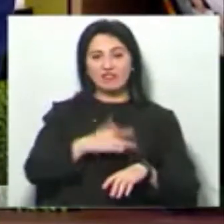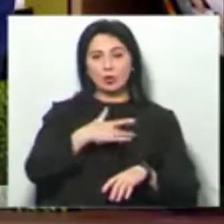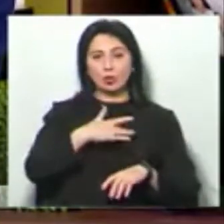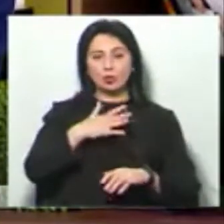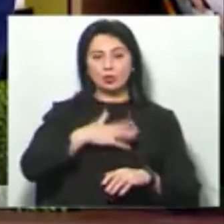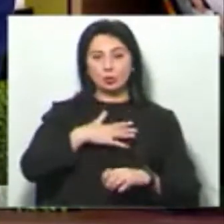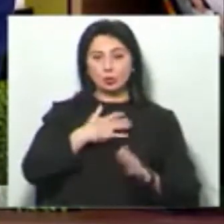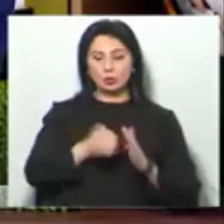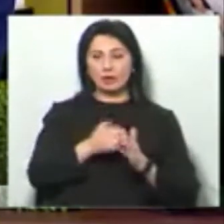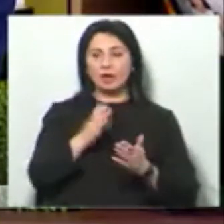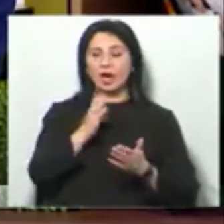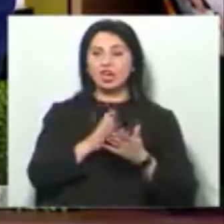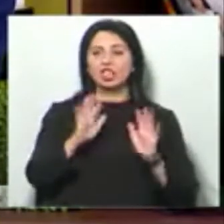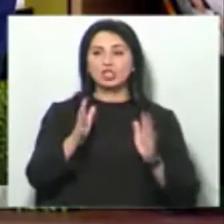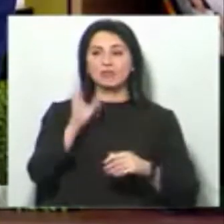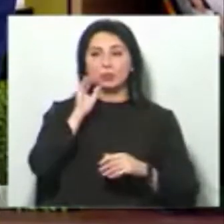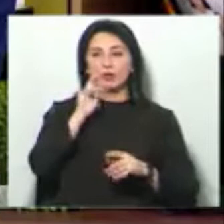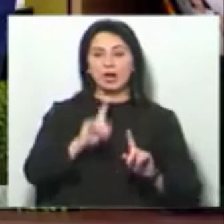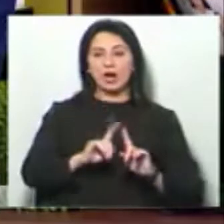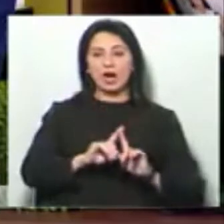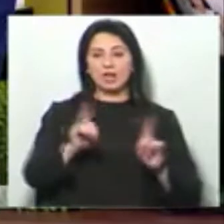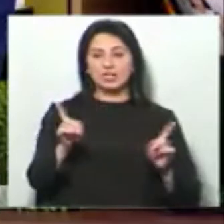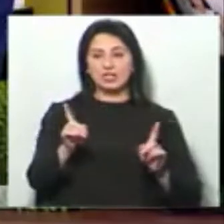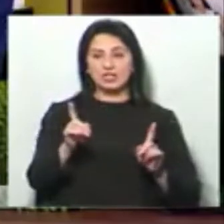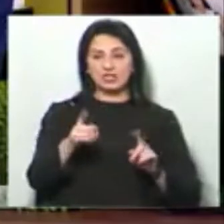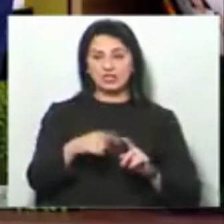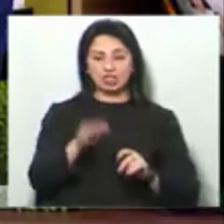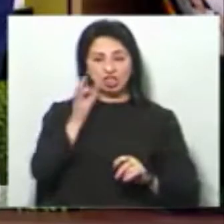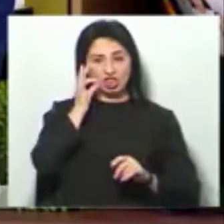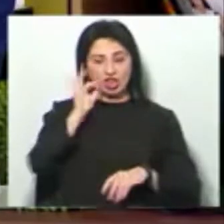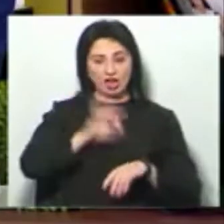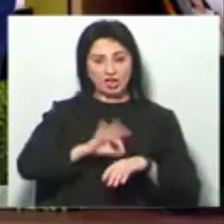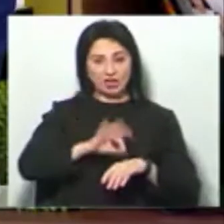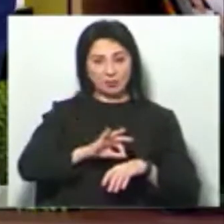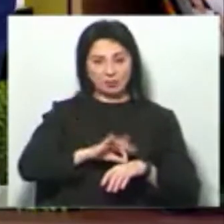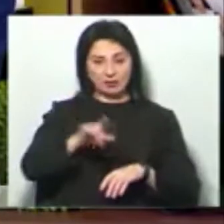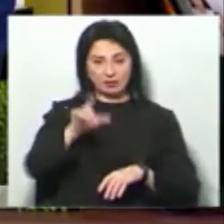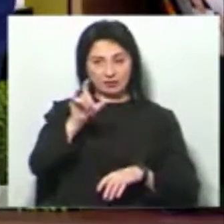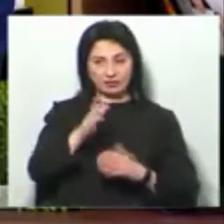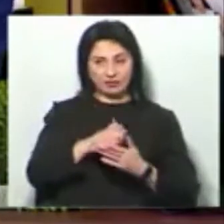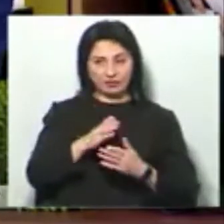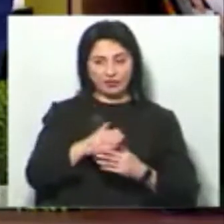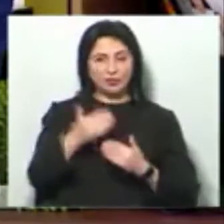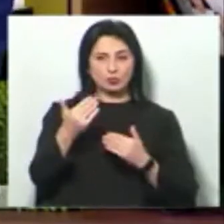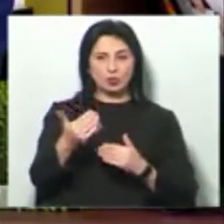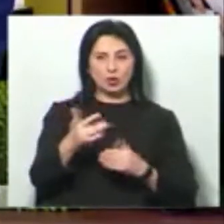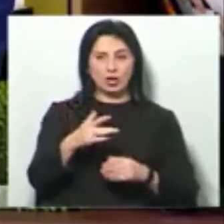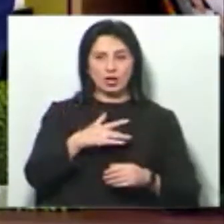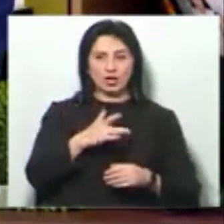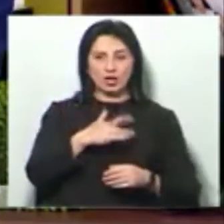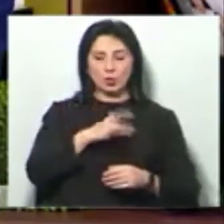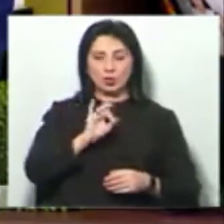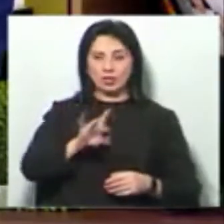și arișem trebuie lor de să ți gansa cu trebuit. Și a crei diabetes cu ane paciente, și să ați clasicului chiuli cu